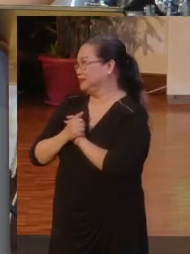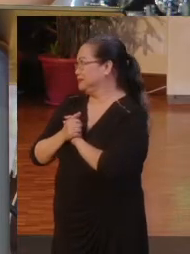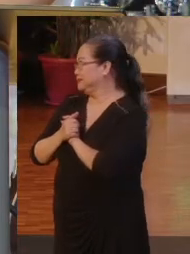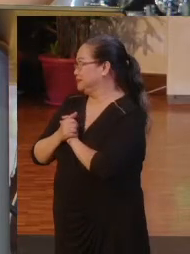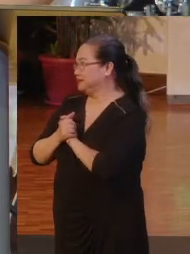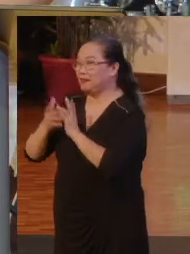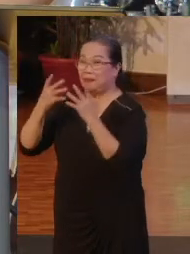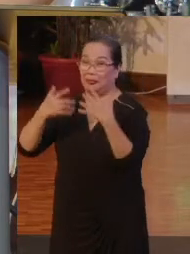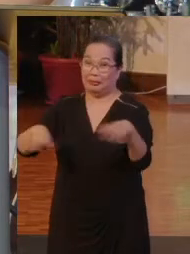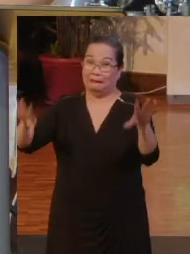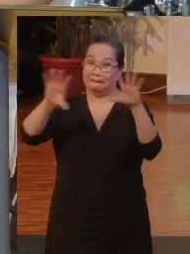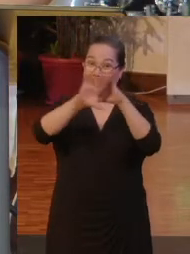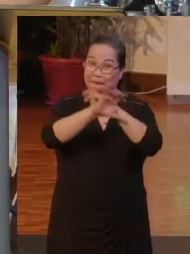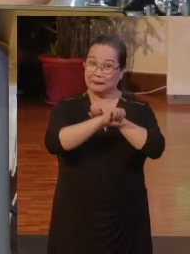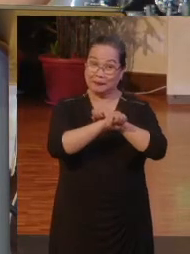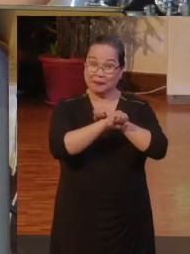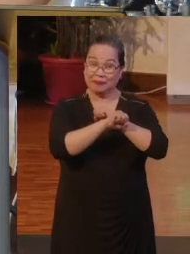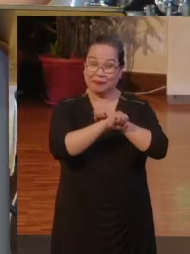Pagkatapos niyang